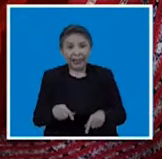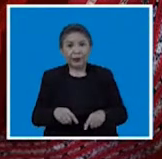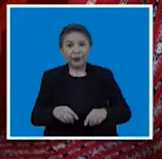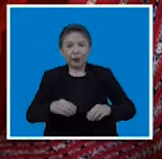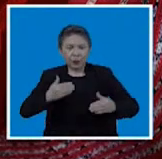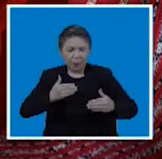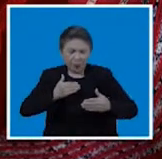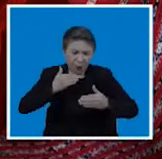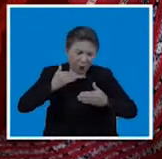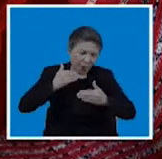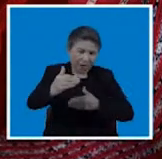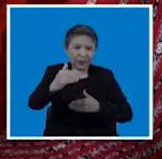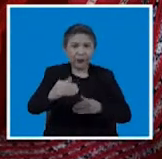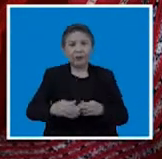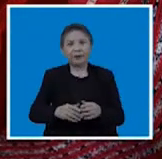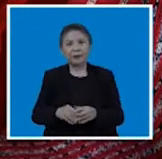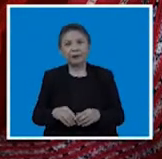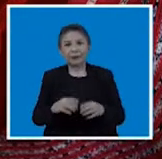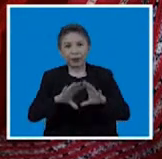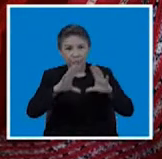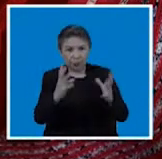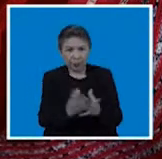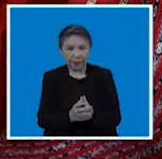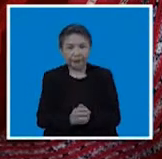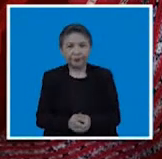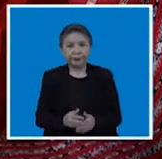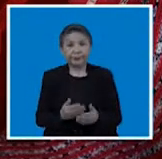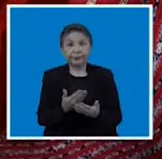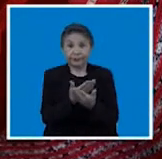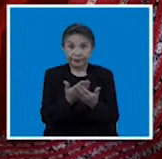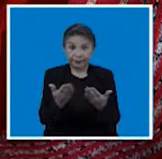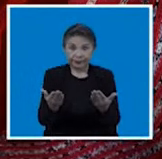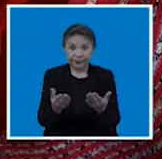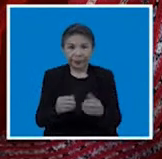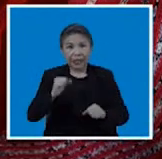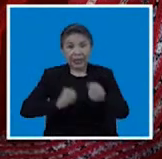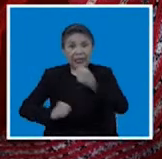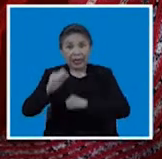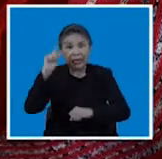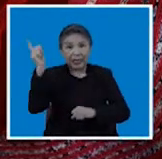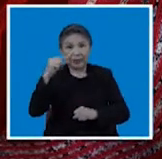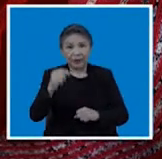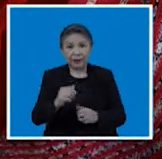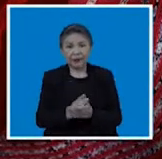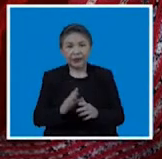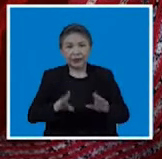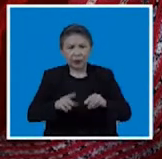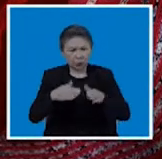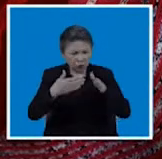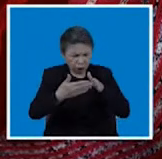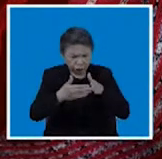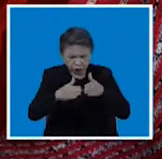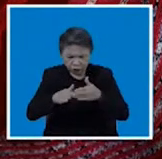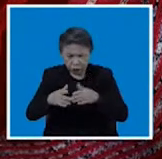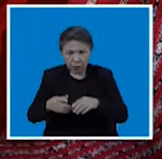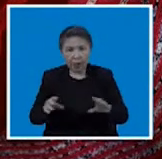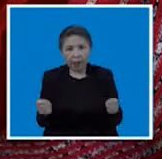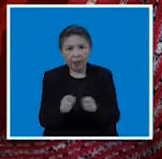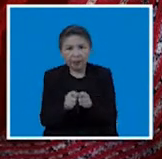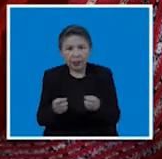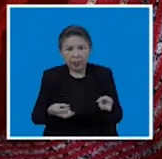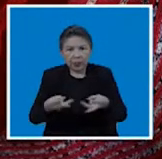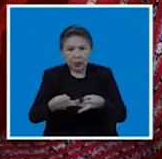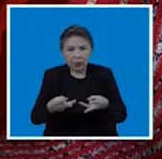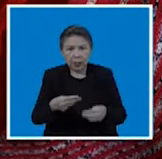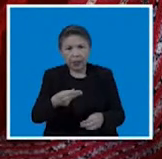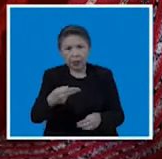dapat maju ke panggung global. Ibu dan Bapak yang saya hormati, Gernas BBI akan menjadi langkah strategis untuk memulihkan